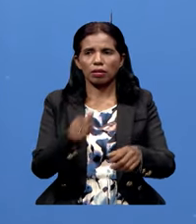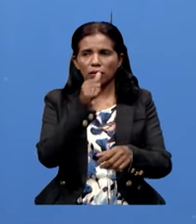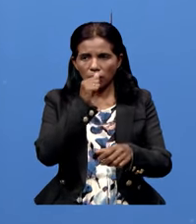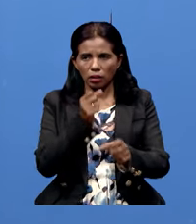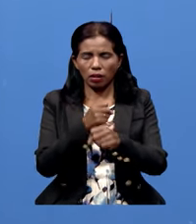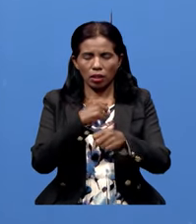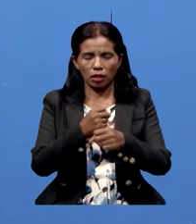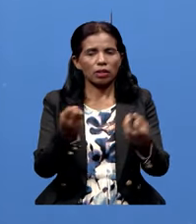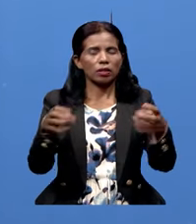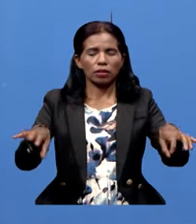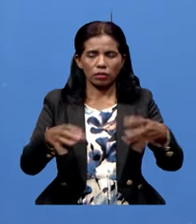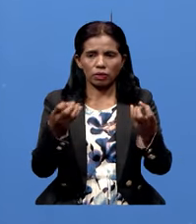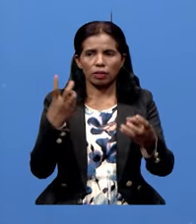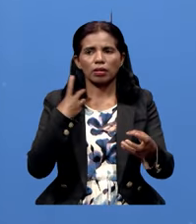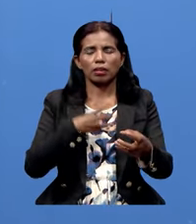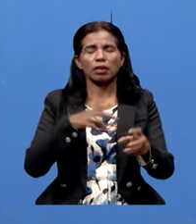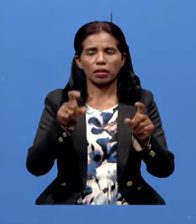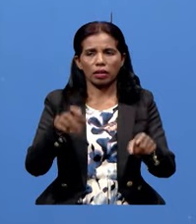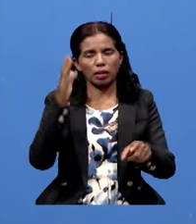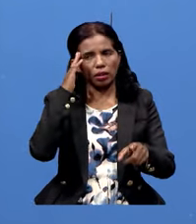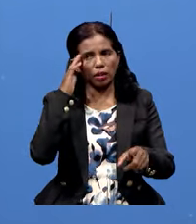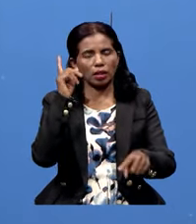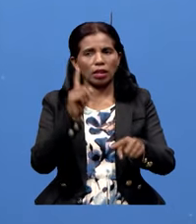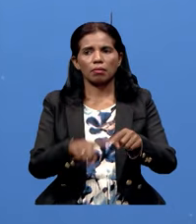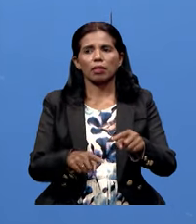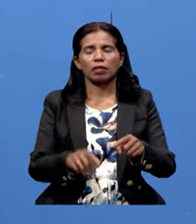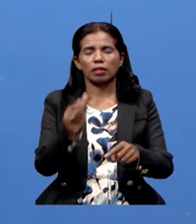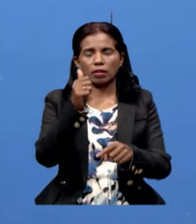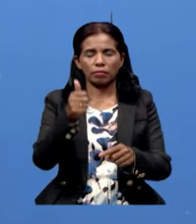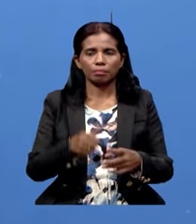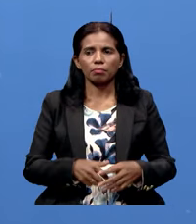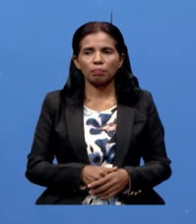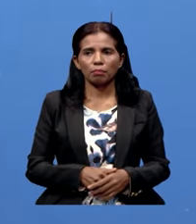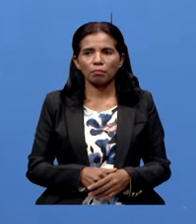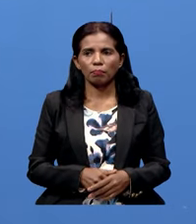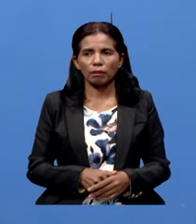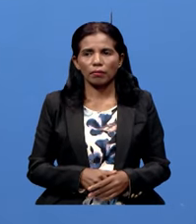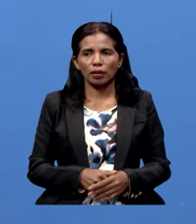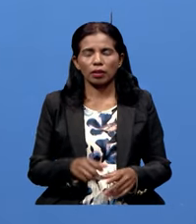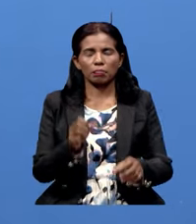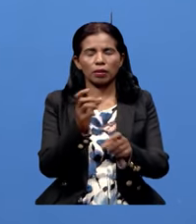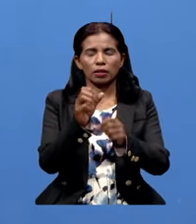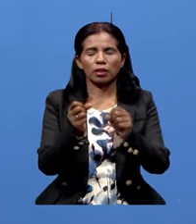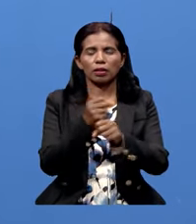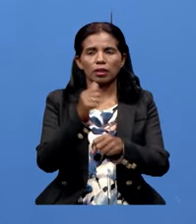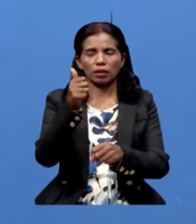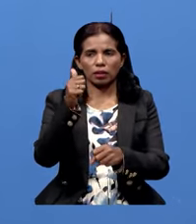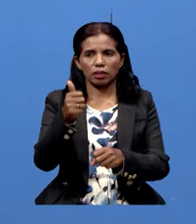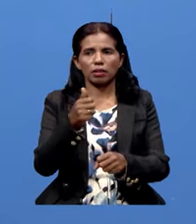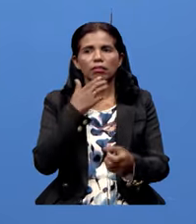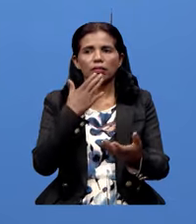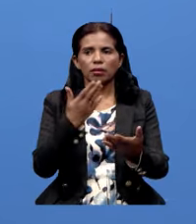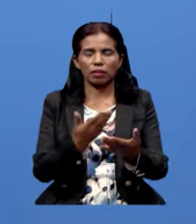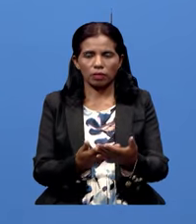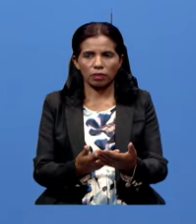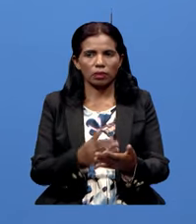hela buat lobo kira. Ita tengke rekuinese. Labele buat sanulu emai dah halo, depois buat sia dia, buat tidak makla